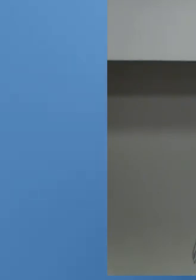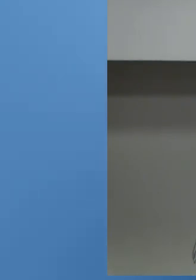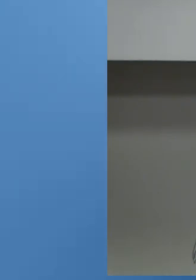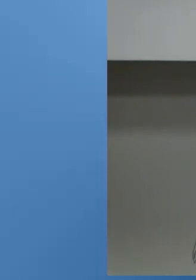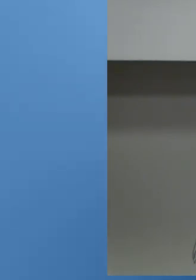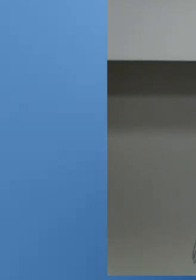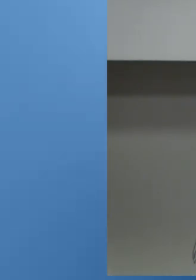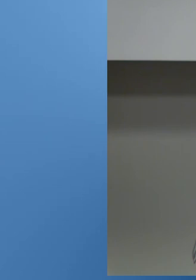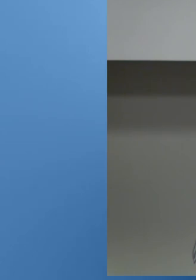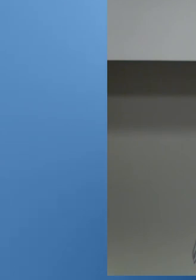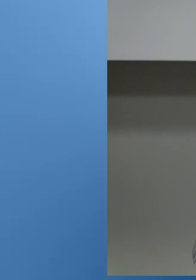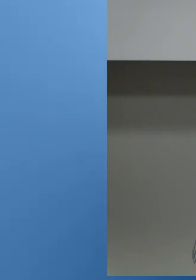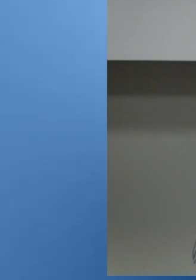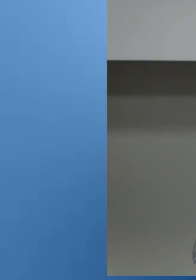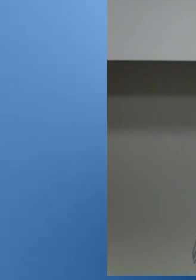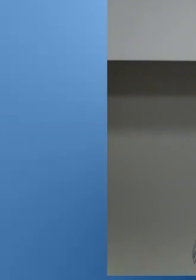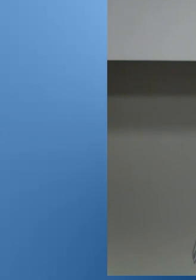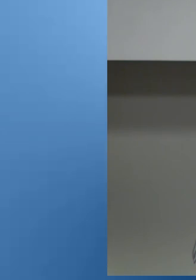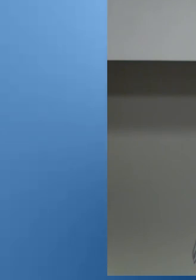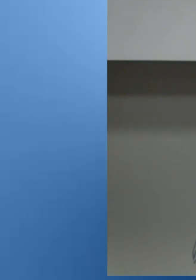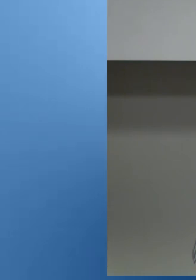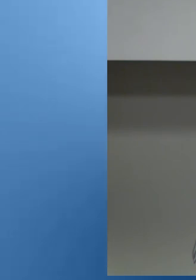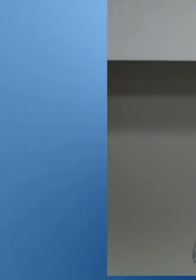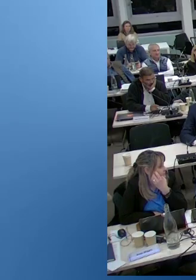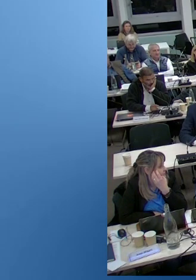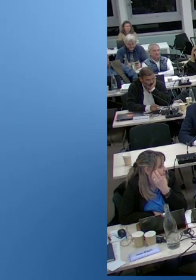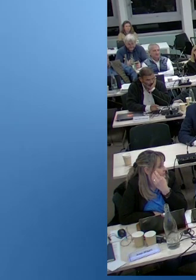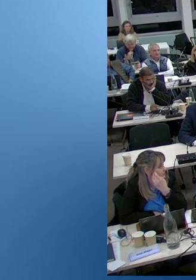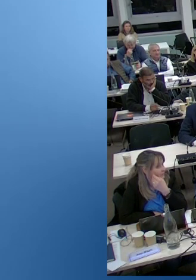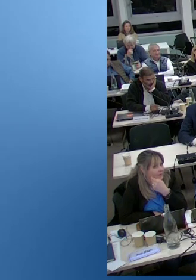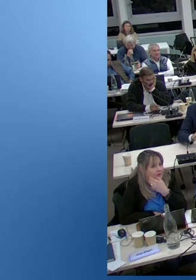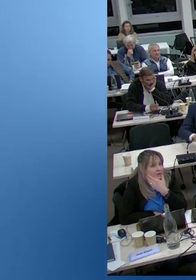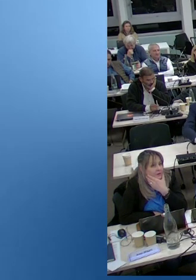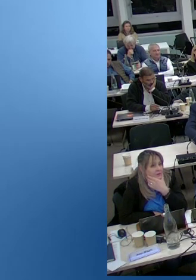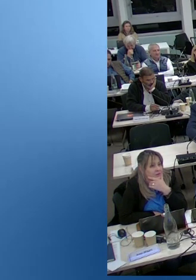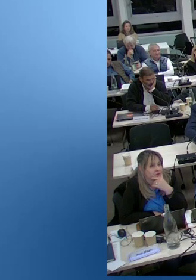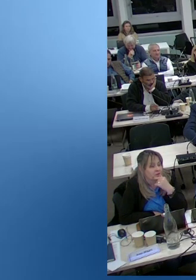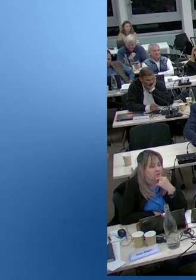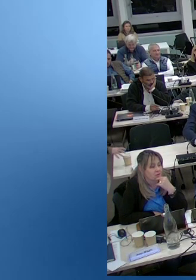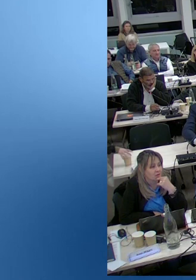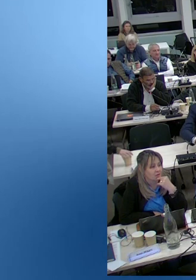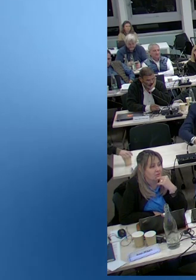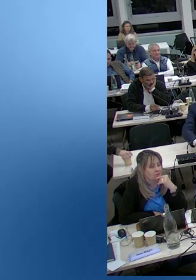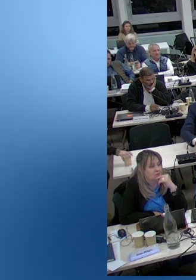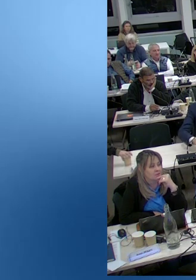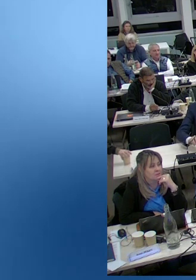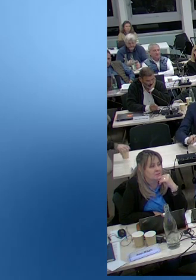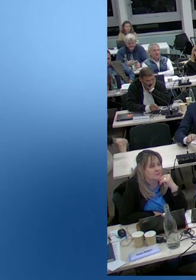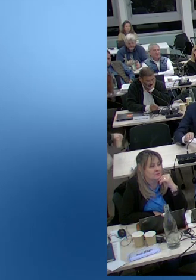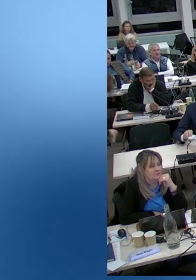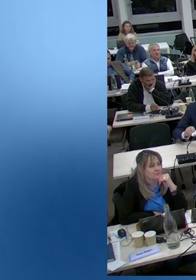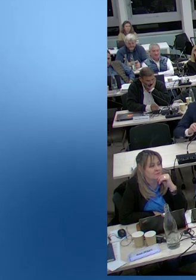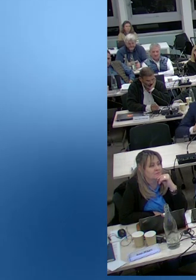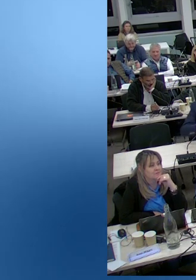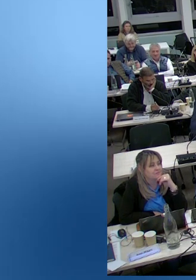nombreux à démarrer dprominé le le mardi matin donc on se couche tard on démarre tôt d'un côté bah poser une